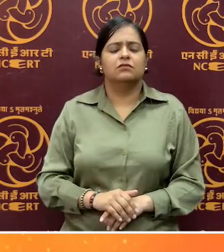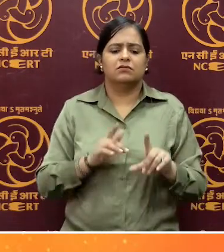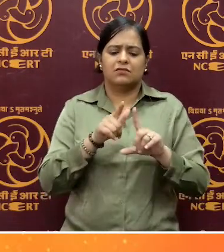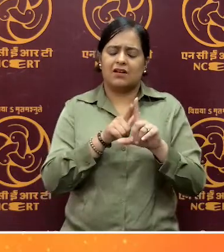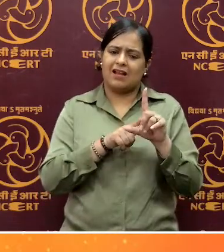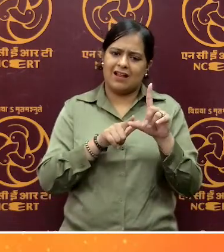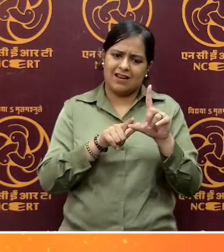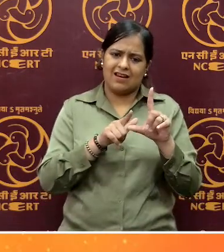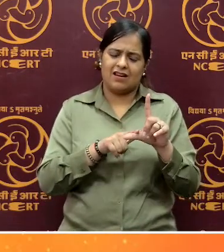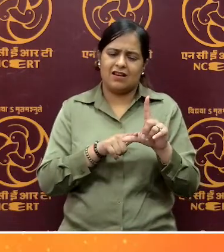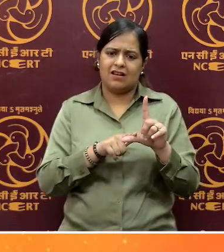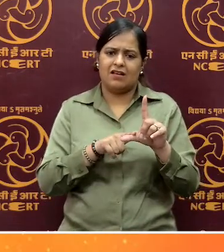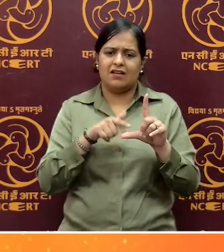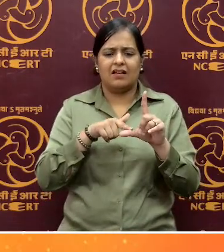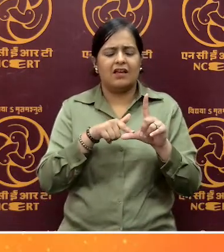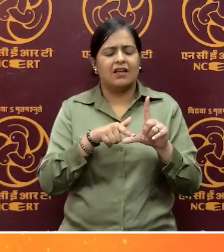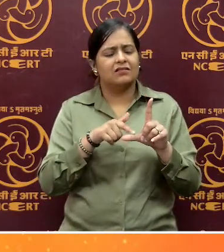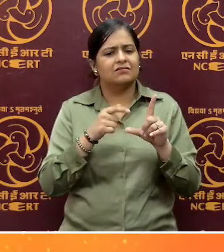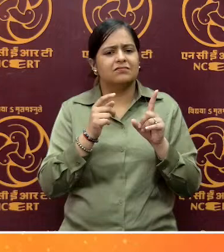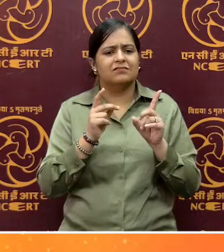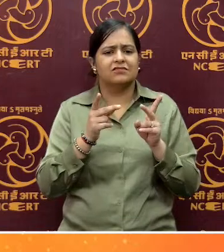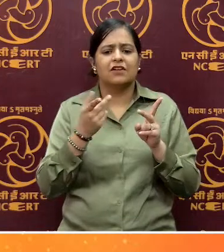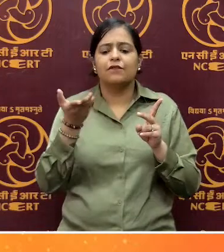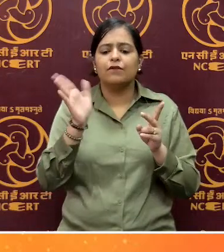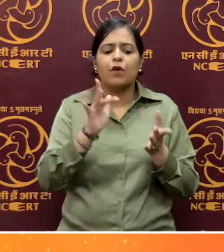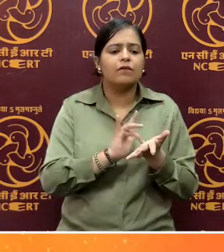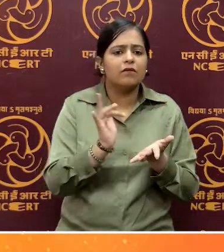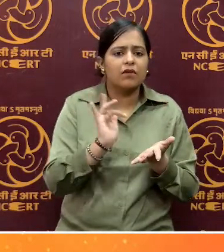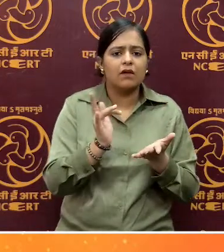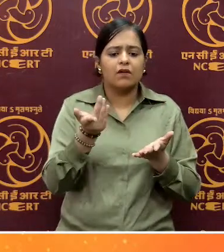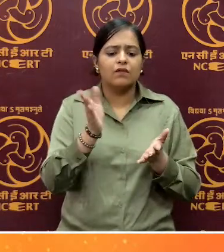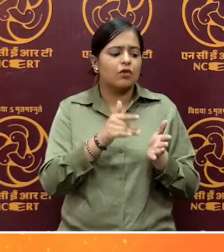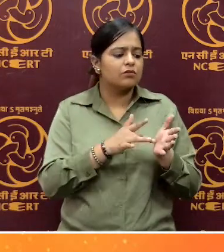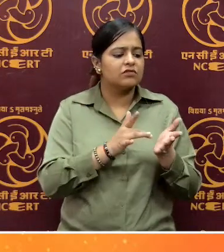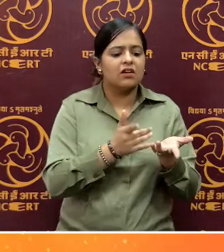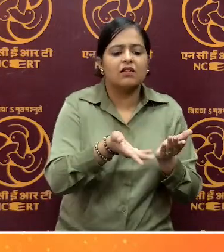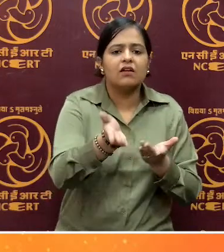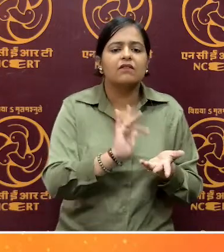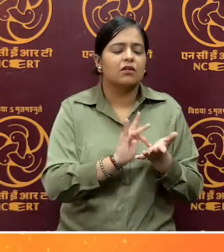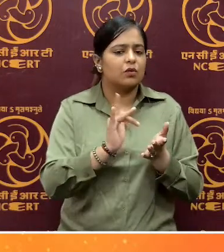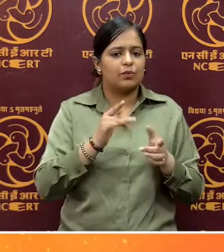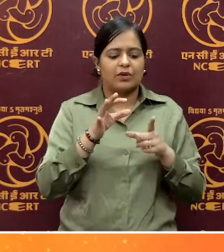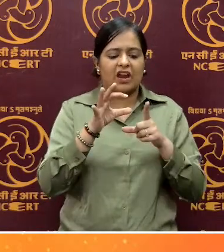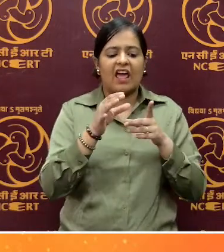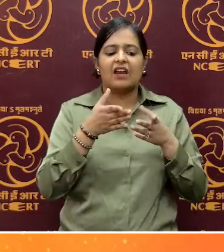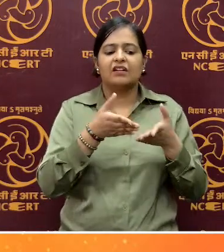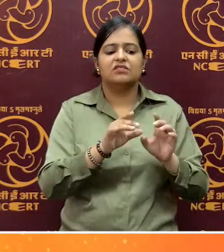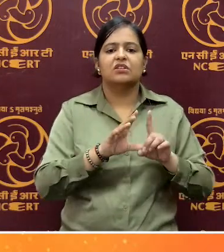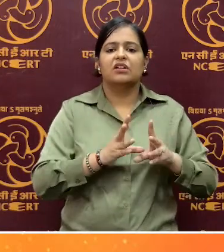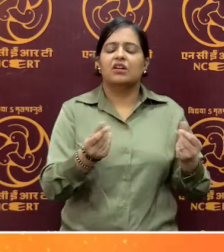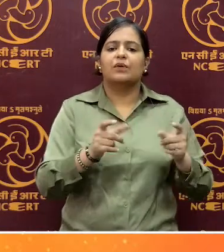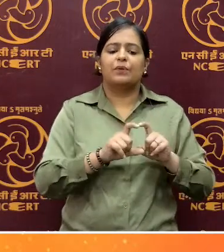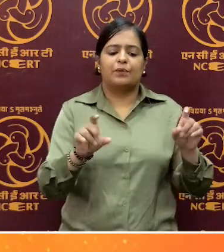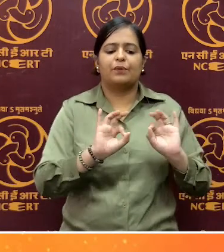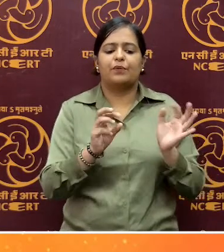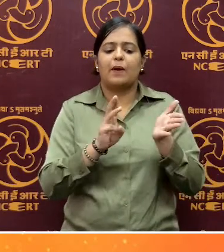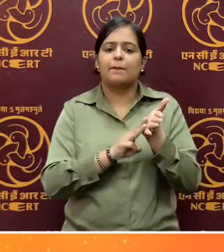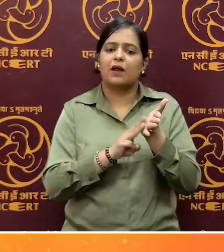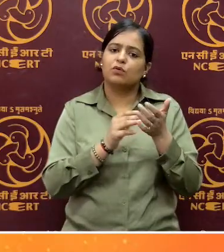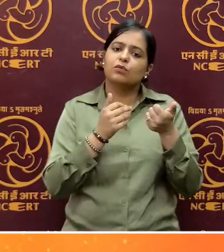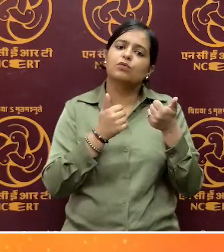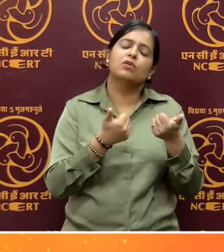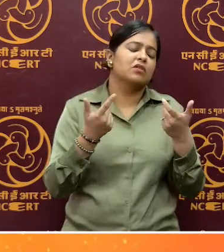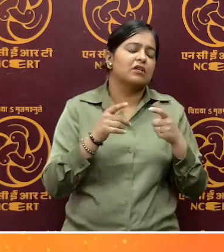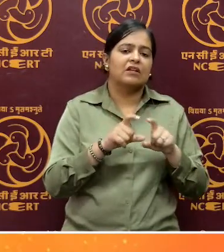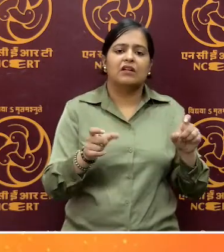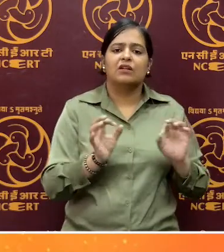a part of it. That is, कहाँ से आ रहा है, कहाँ जा रहा है, no direction. कितना है इसका मैग्नीट्यूड, दैट इज ऑल्सो नॉट स्पेसिफाइड. बट एल